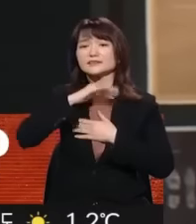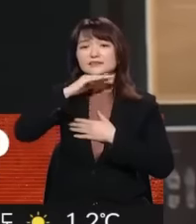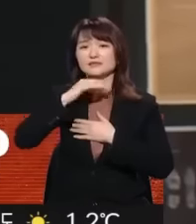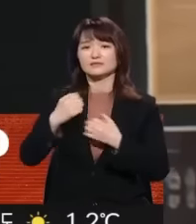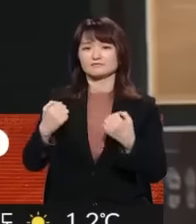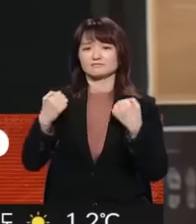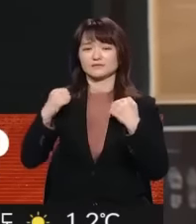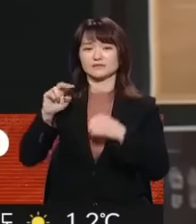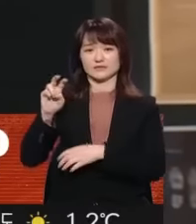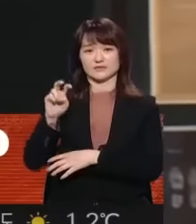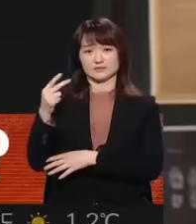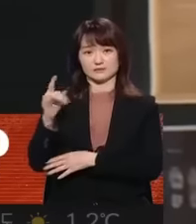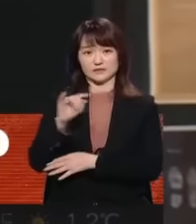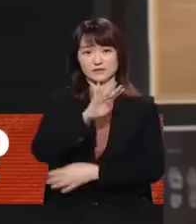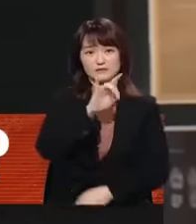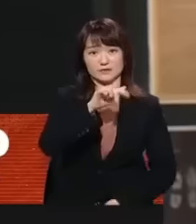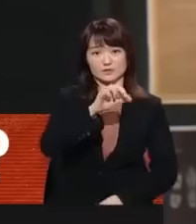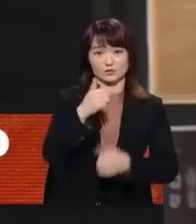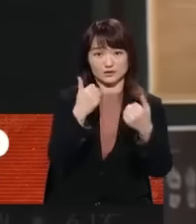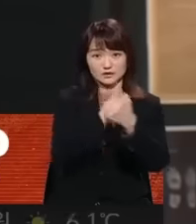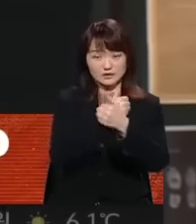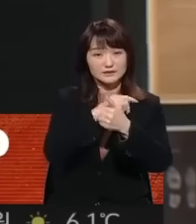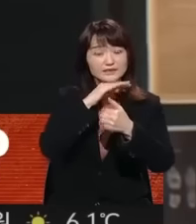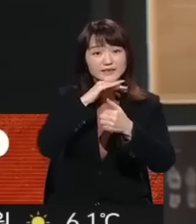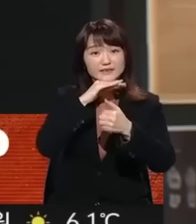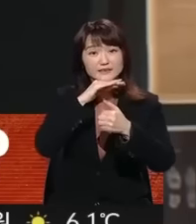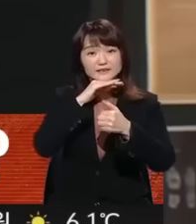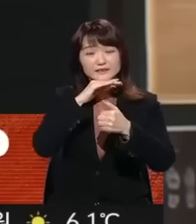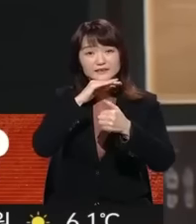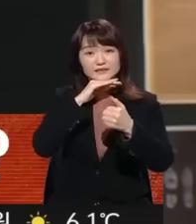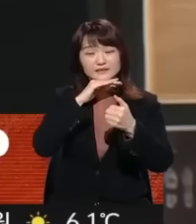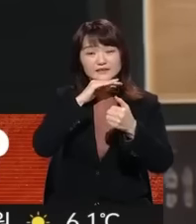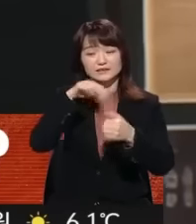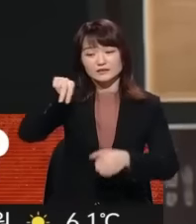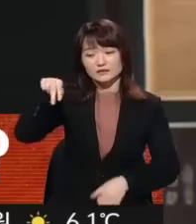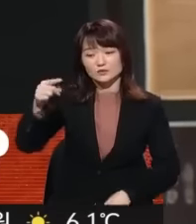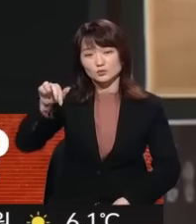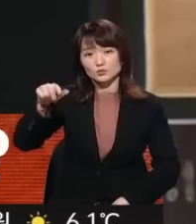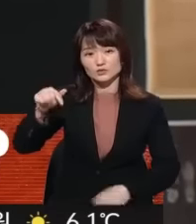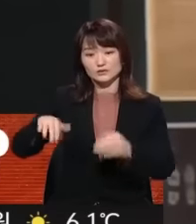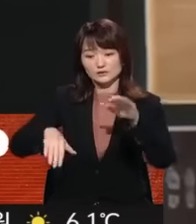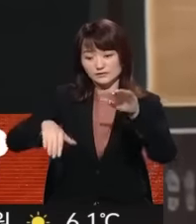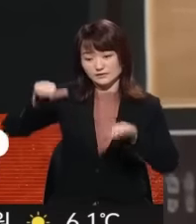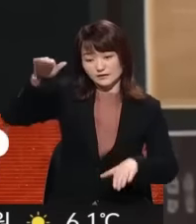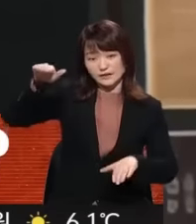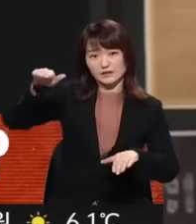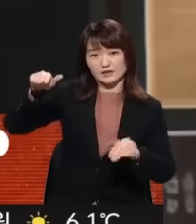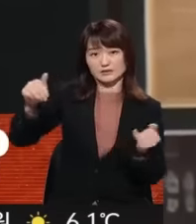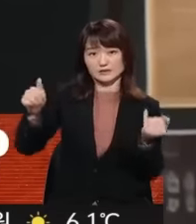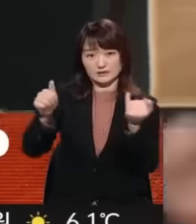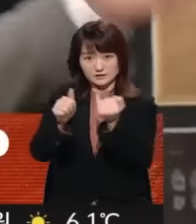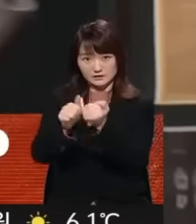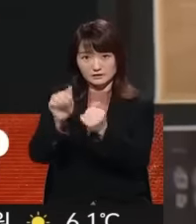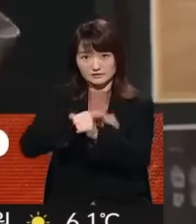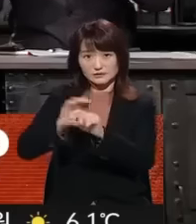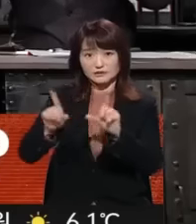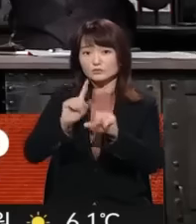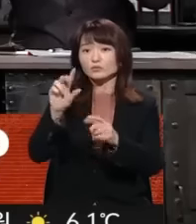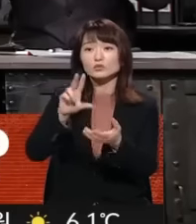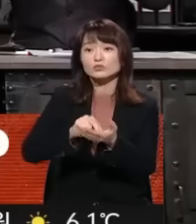그리고 백종원 아저씨 15살 차이 나는 소유진 씨랑 잘만 살잖아 도대체 뭐가 문제라는 거야